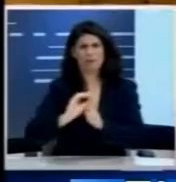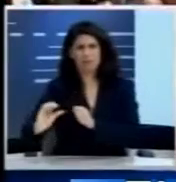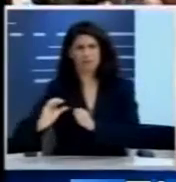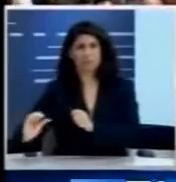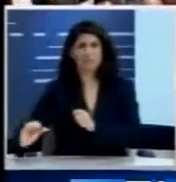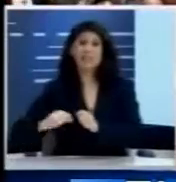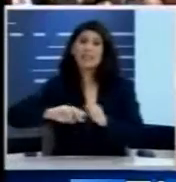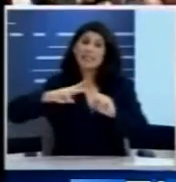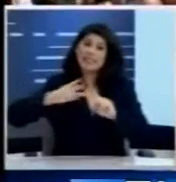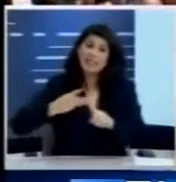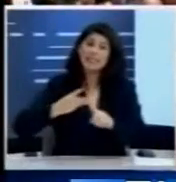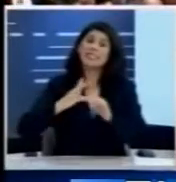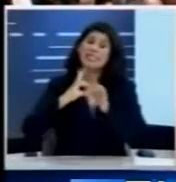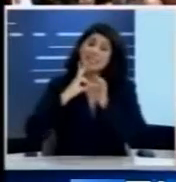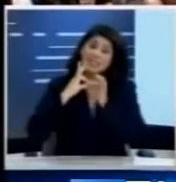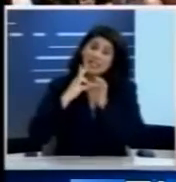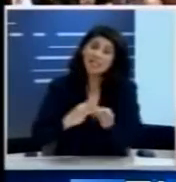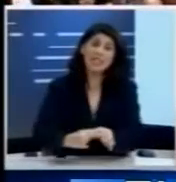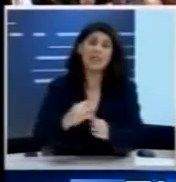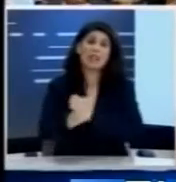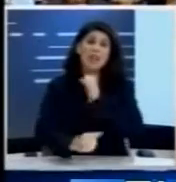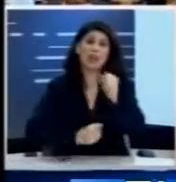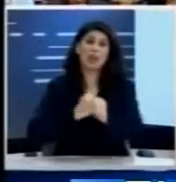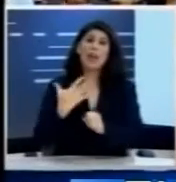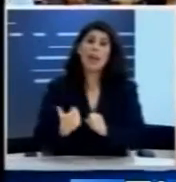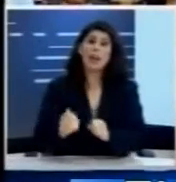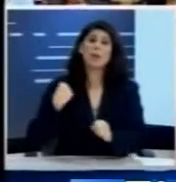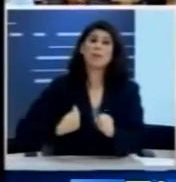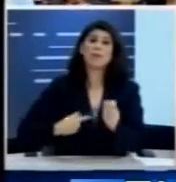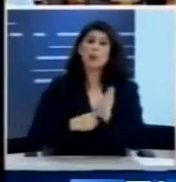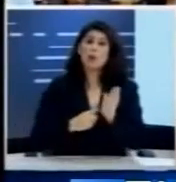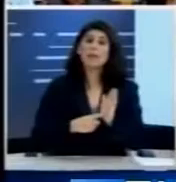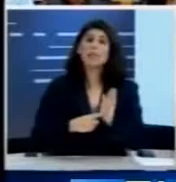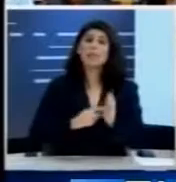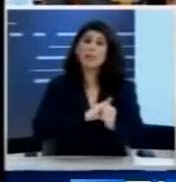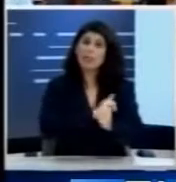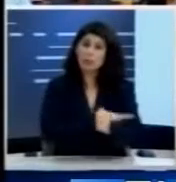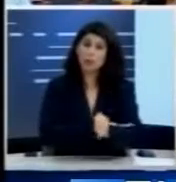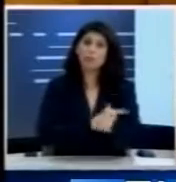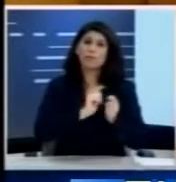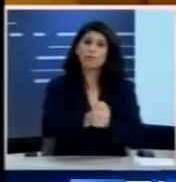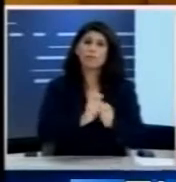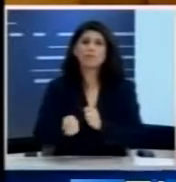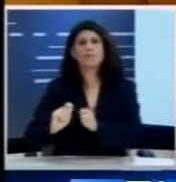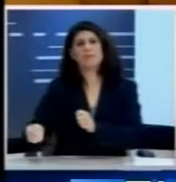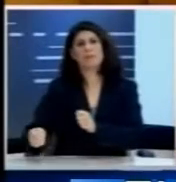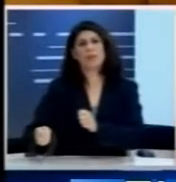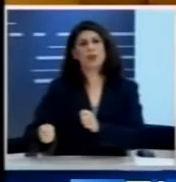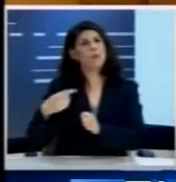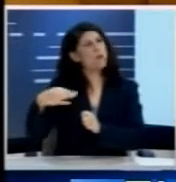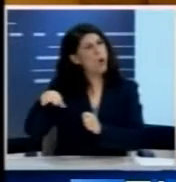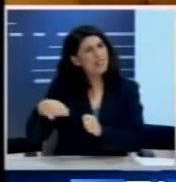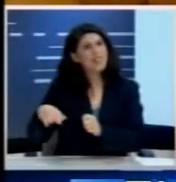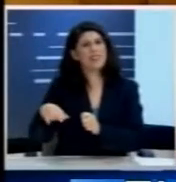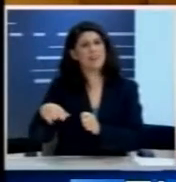Είναι η τρίτη συνεχόμενη χρονιά που έχουμε τη δημοσιονομική δυνατότητα να δίνουμε στους πιο αδύναμους